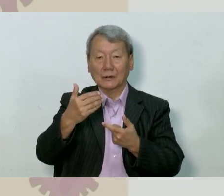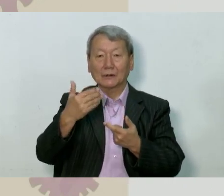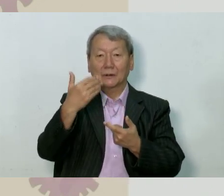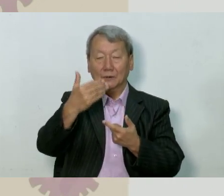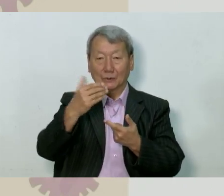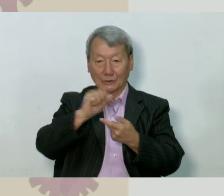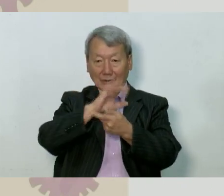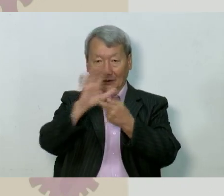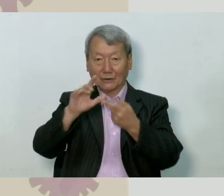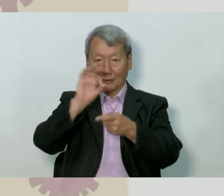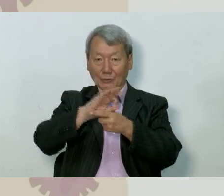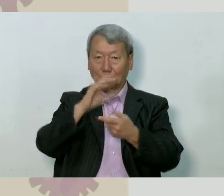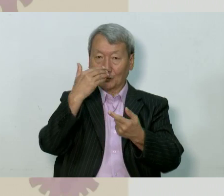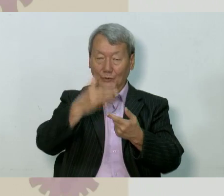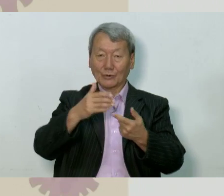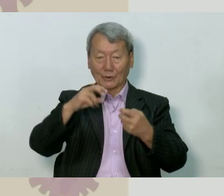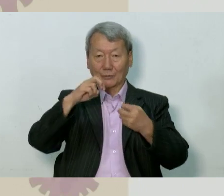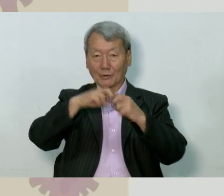жайылышын алдын алуу.